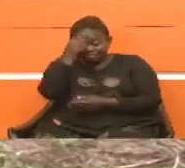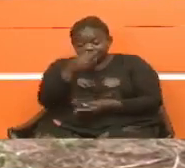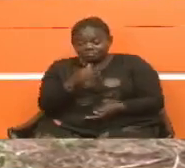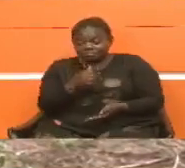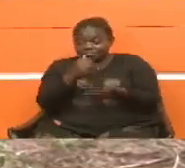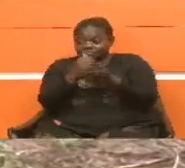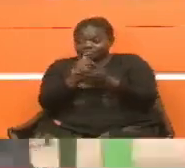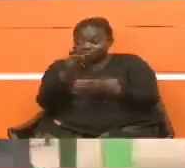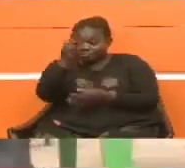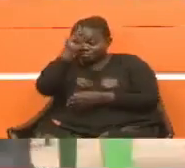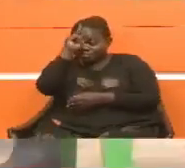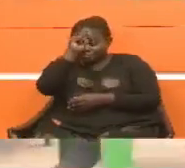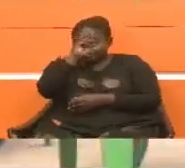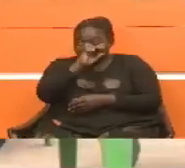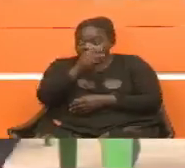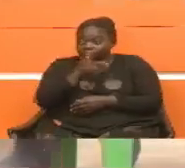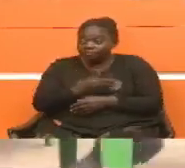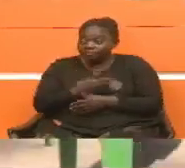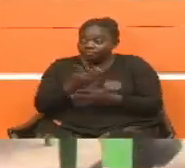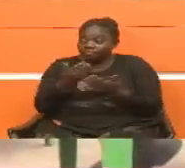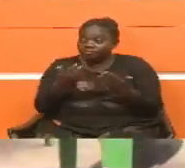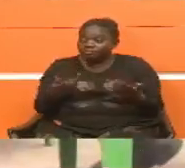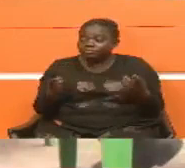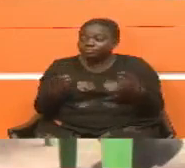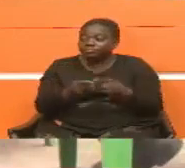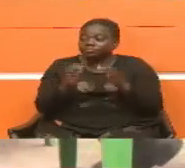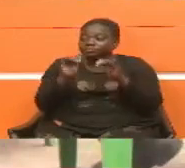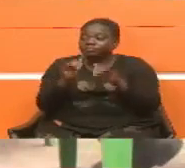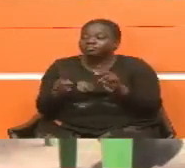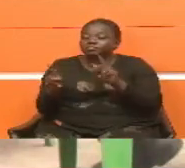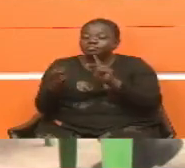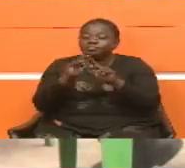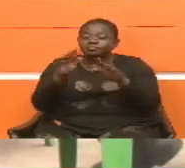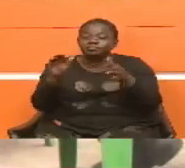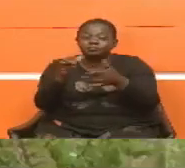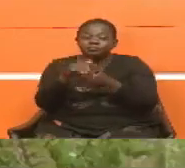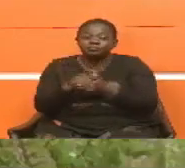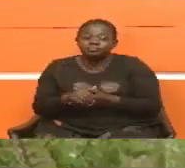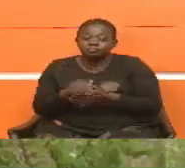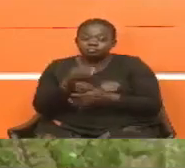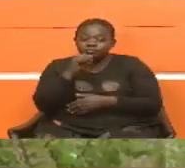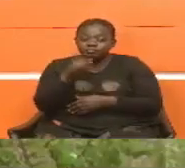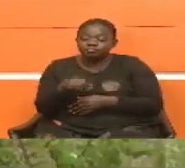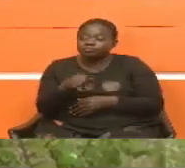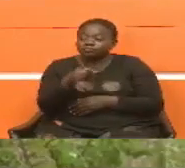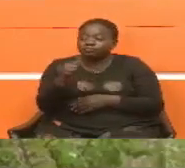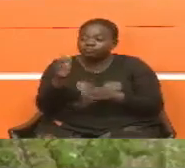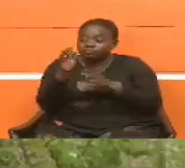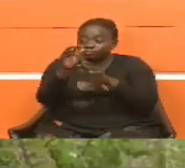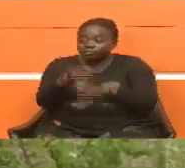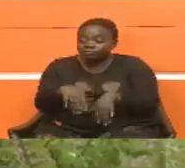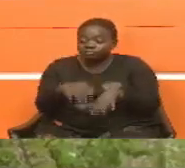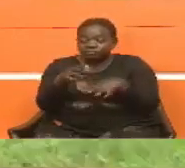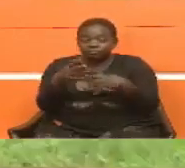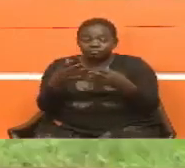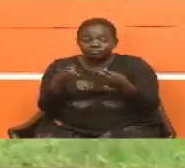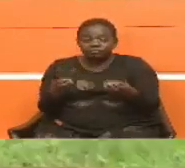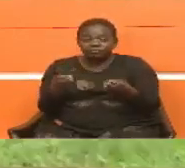ku kyalo kyaffe. Teri Namujunga naye mutuuze ayogedde engeri bba ne ssezaala we gye baalimiranga pamba ku ttaka